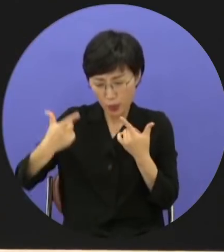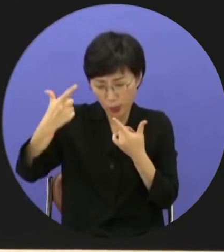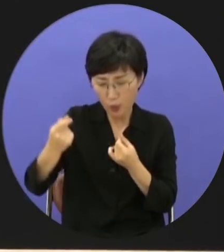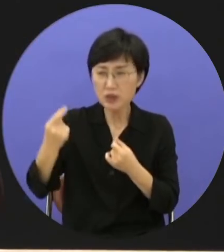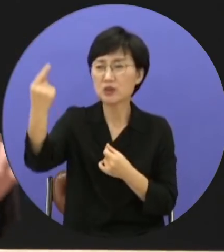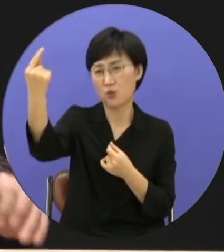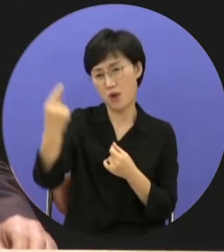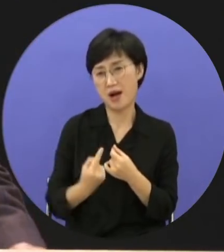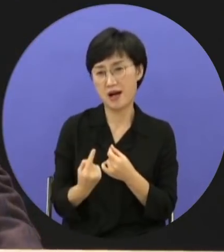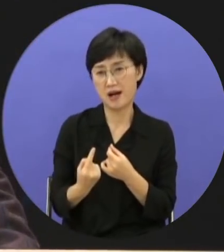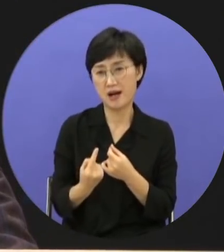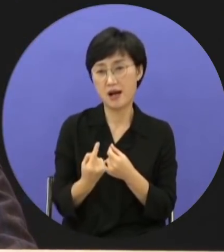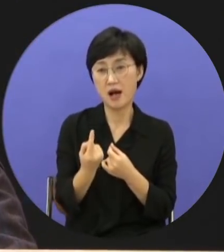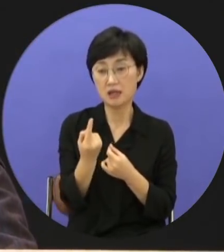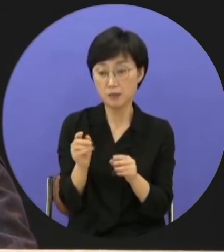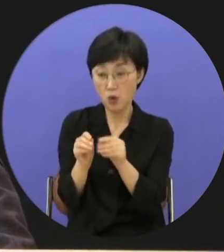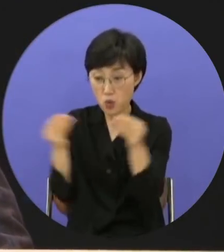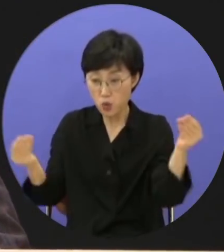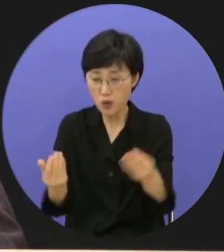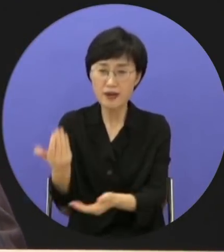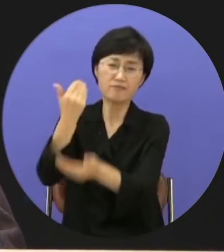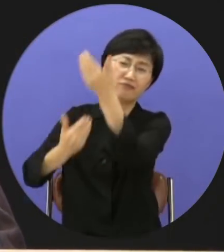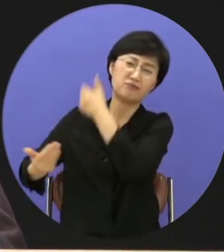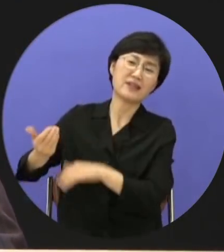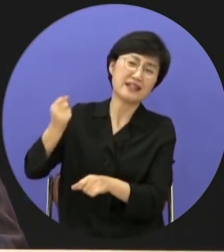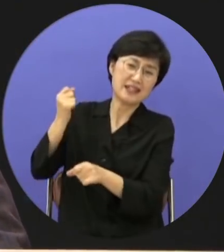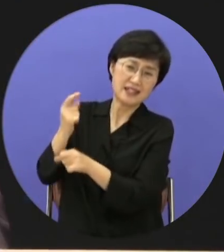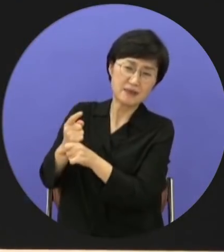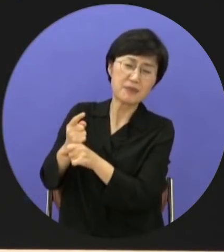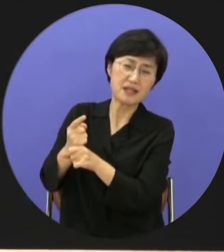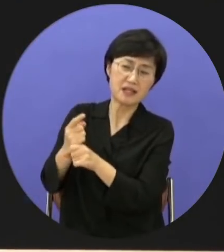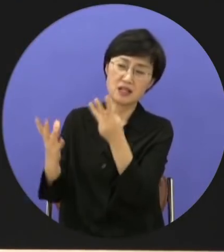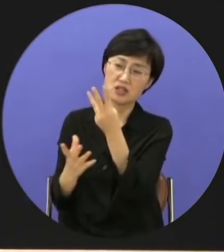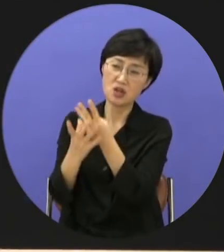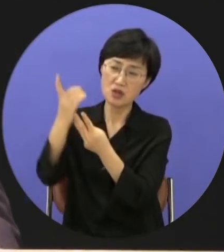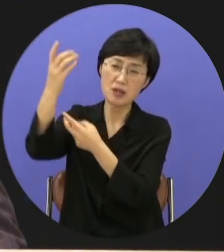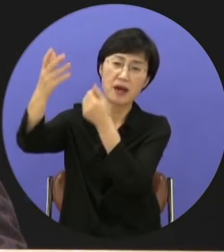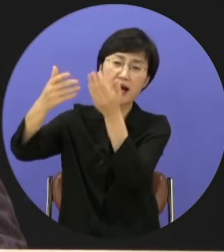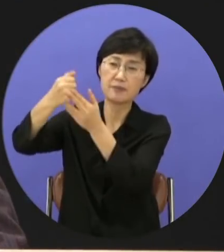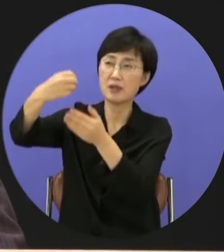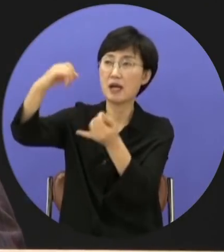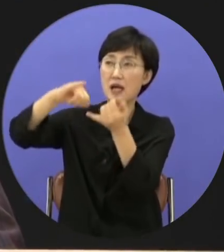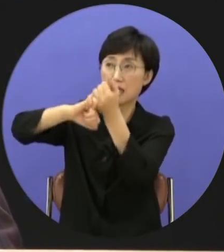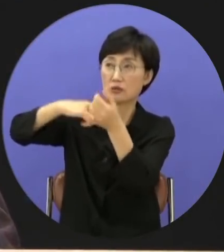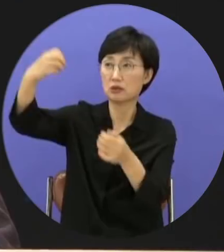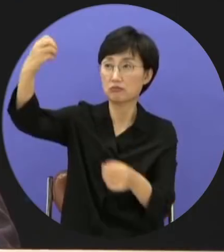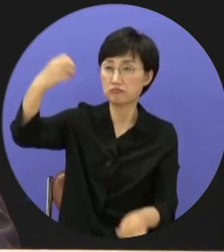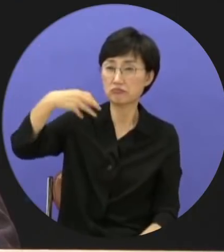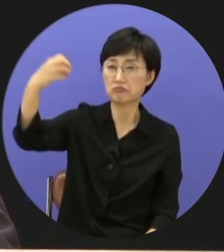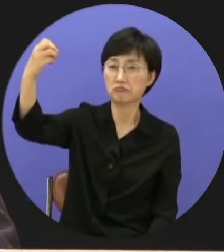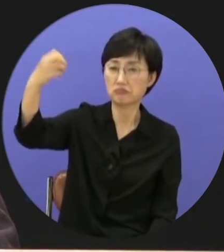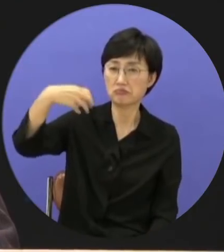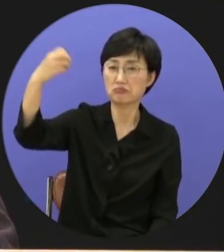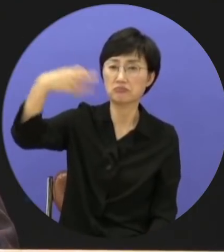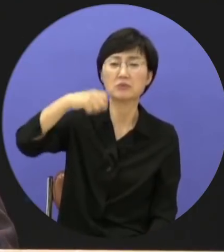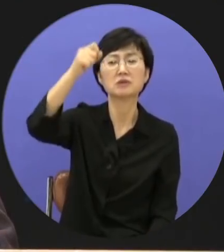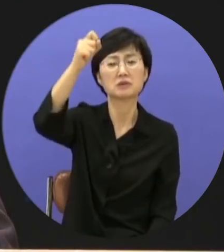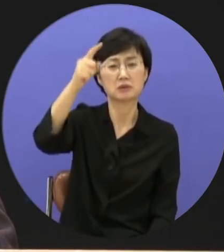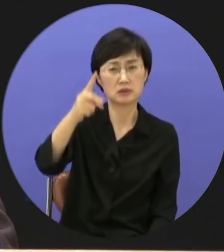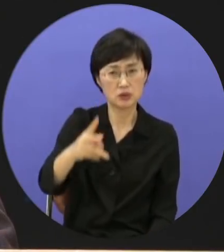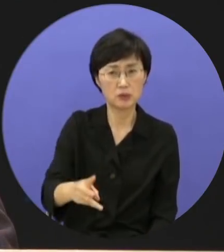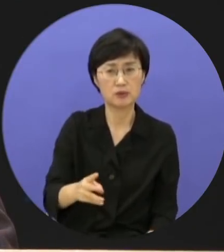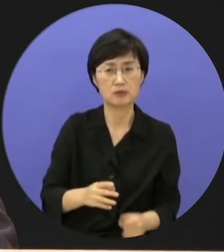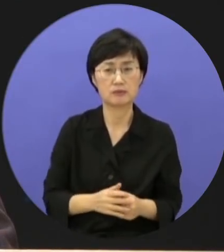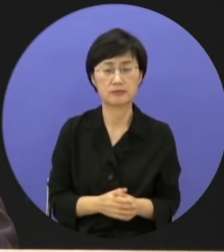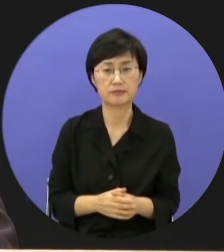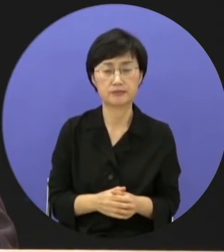주신 거예요. And of course that day he came incarnate in the form of man to the earth. But even prior to that he existed as God and he continued to